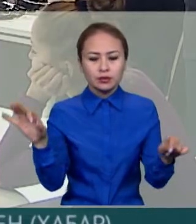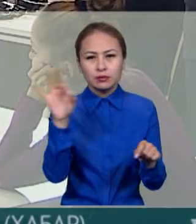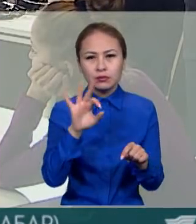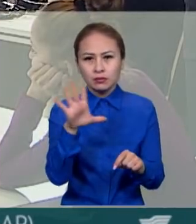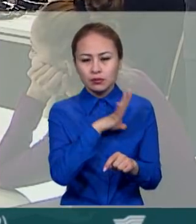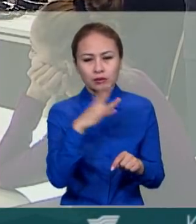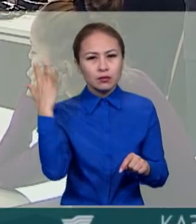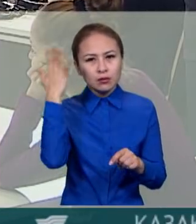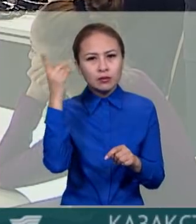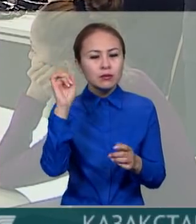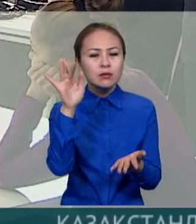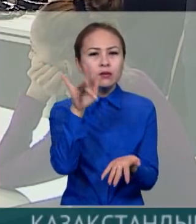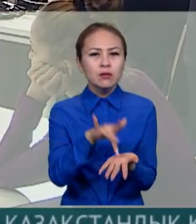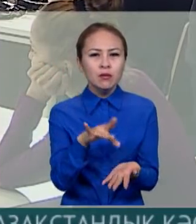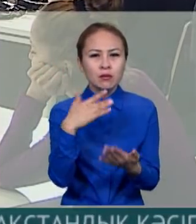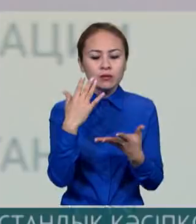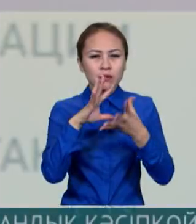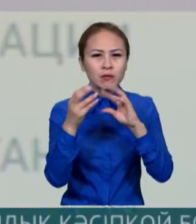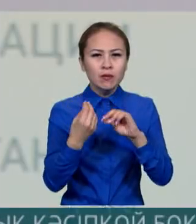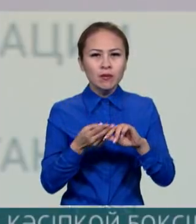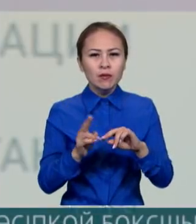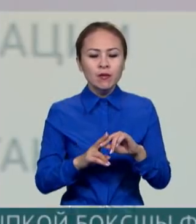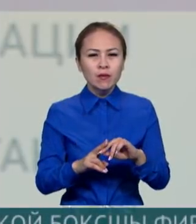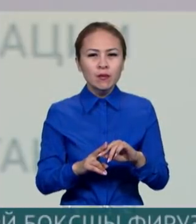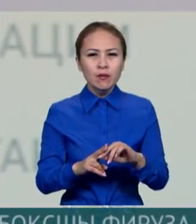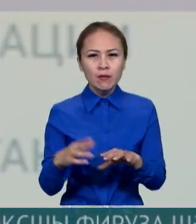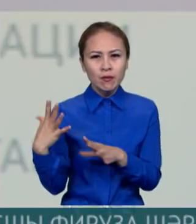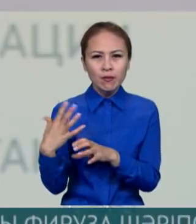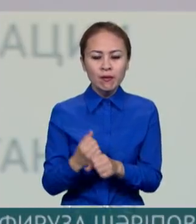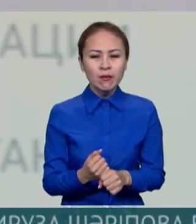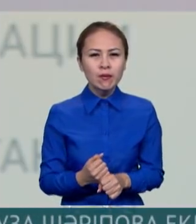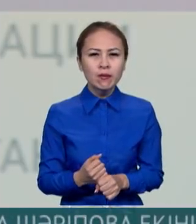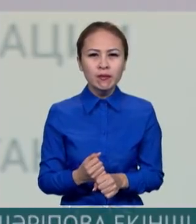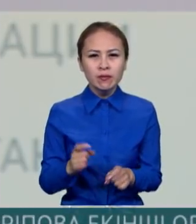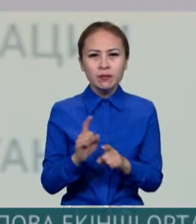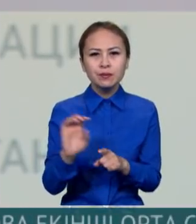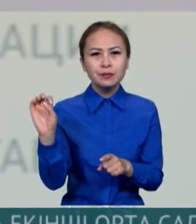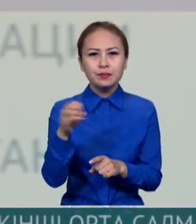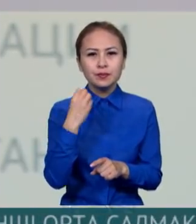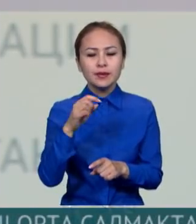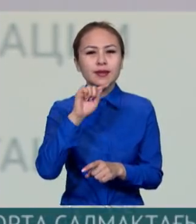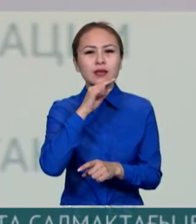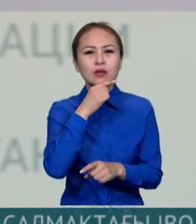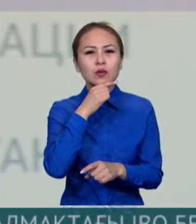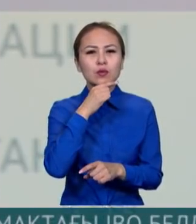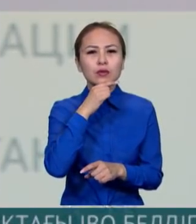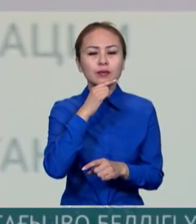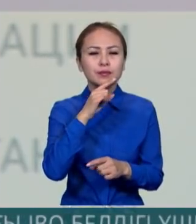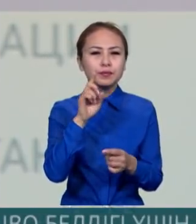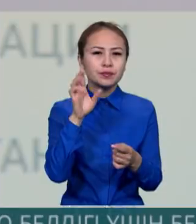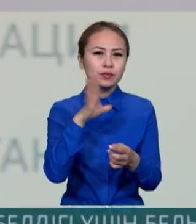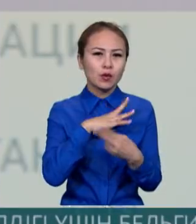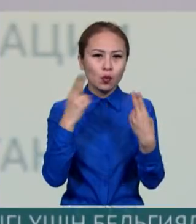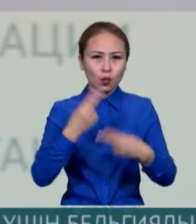Негізгі мақсат бизнеске әкімшілік жүктемені азайту. Еуразиялық экономикалық одақтың кеден